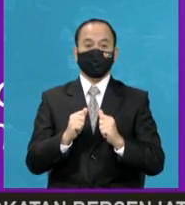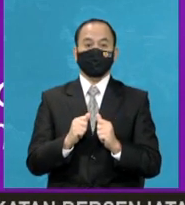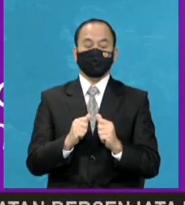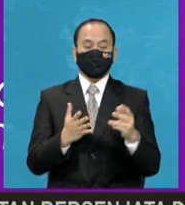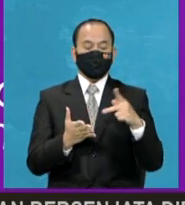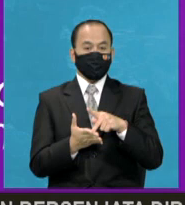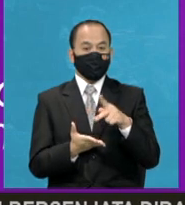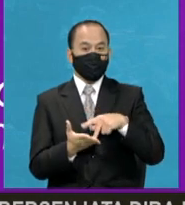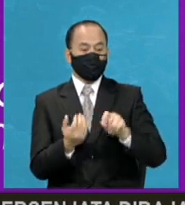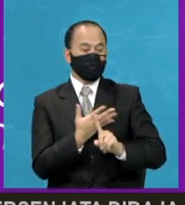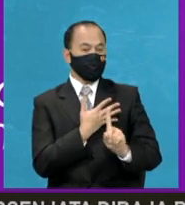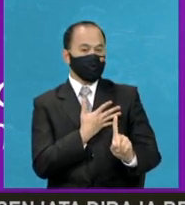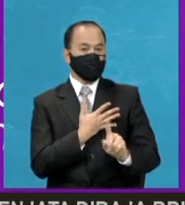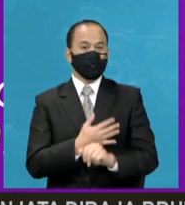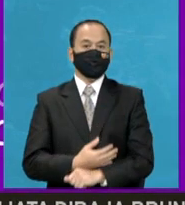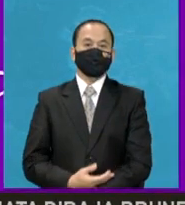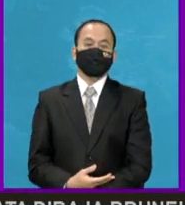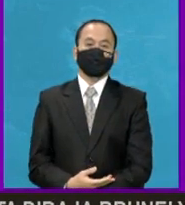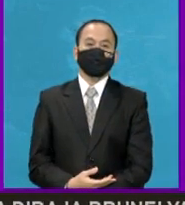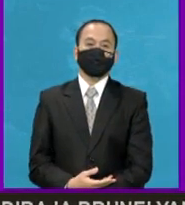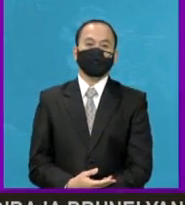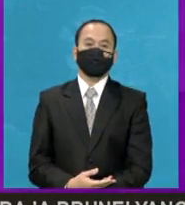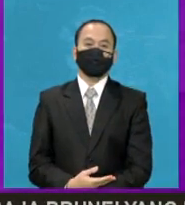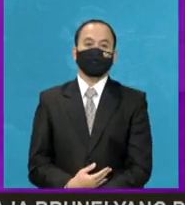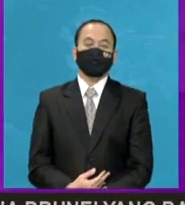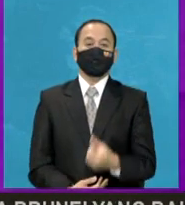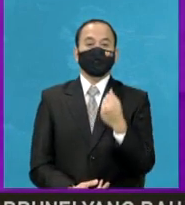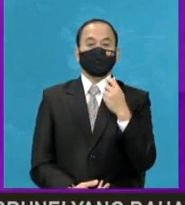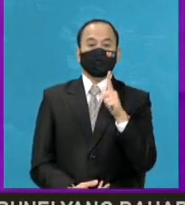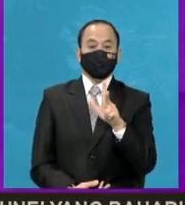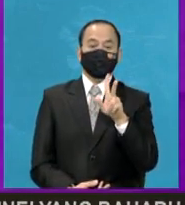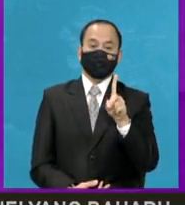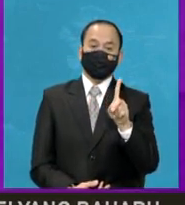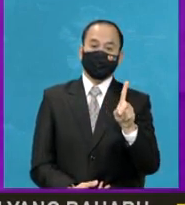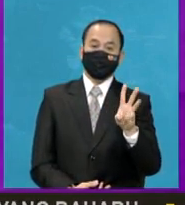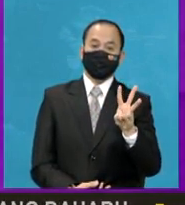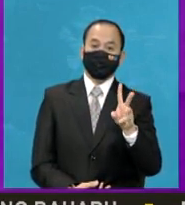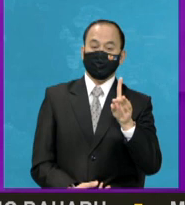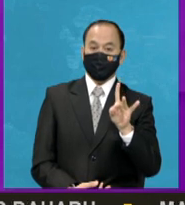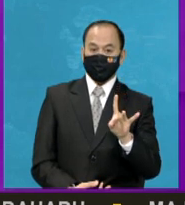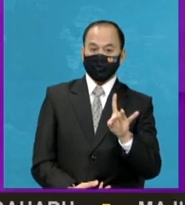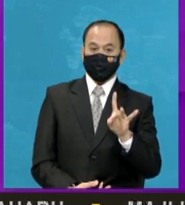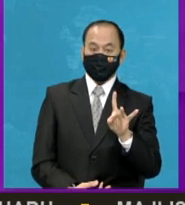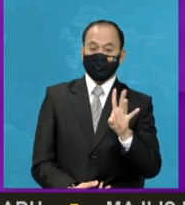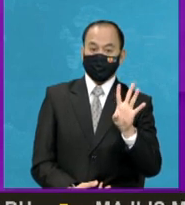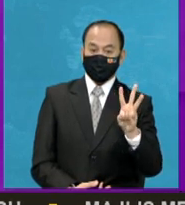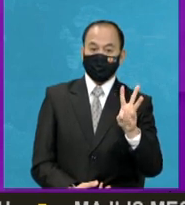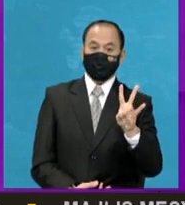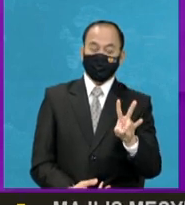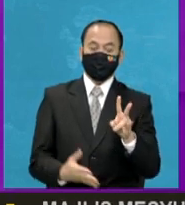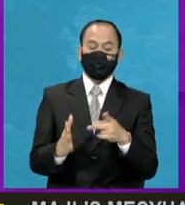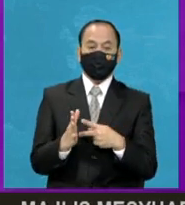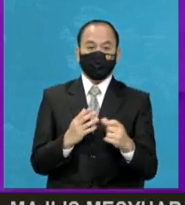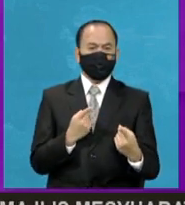pengasingan berkenaan seramai 30 1167 Keys positif kini